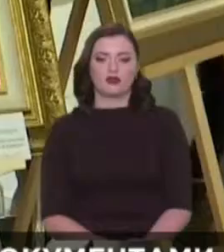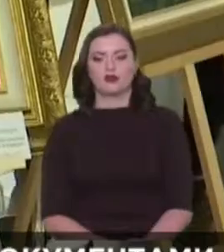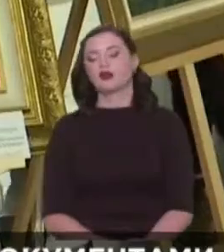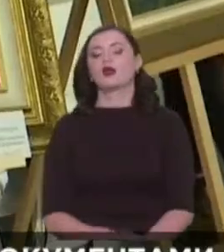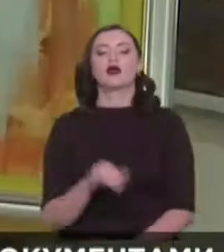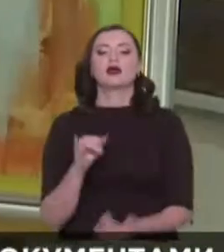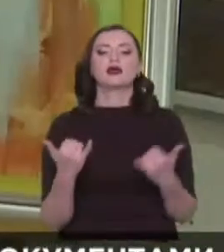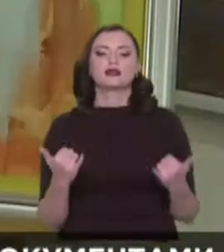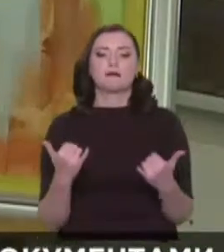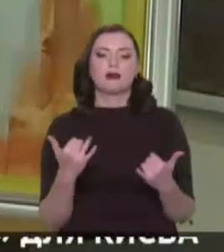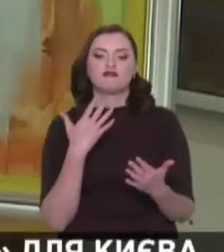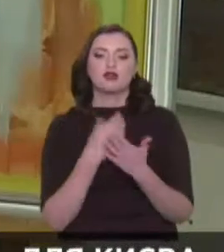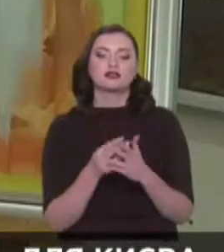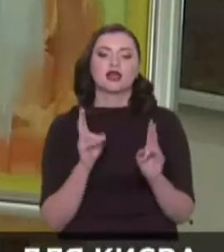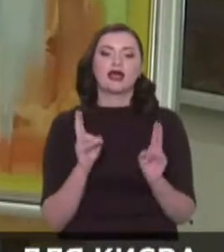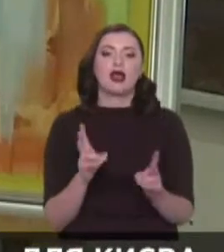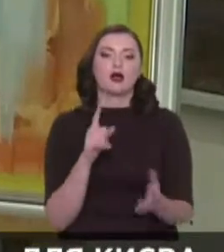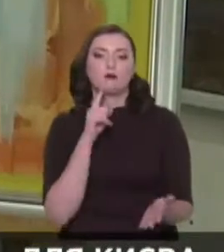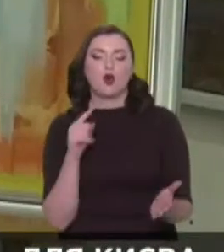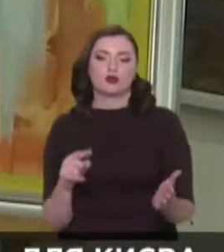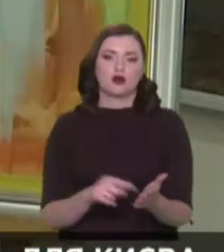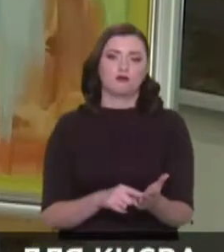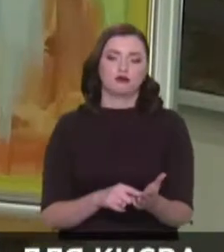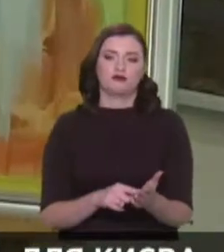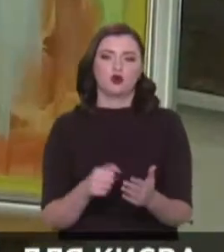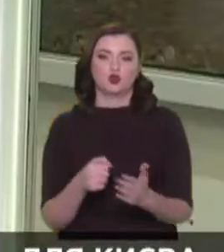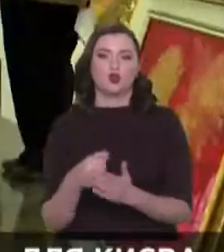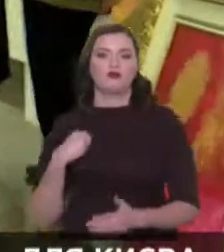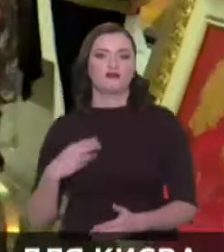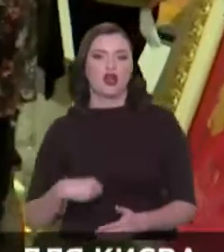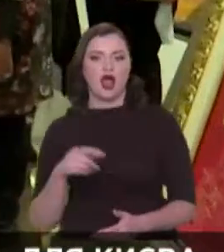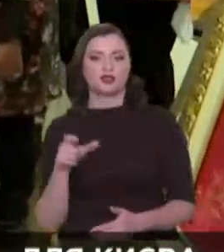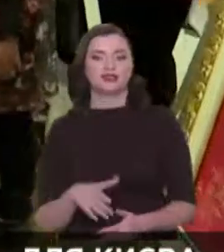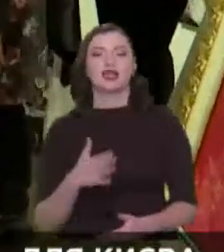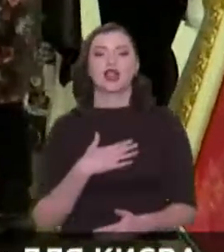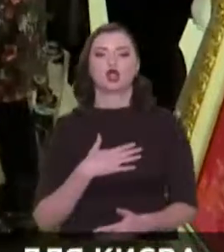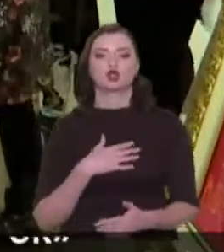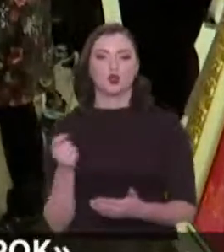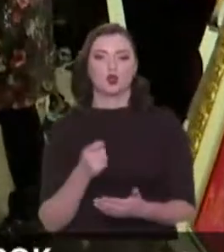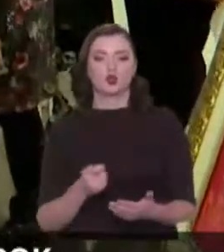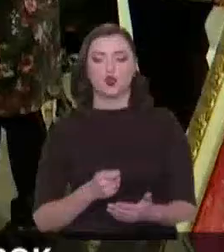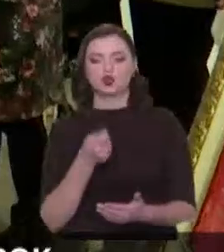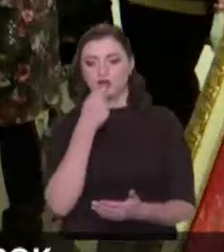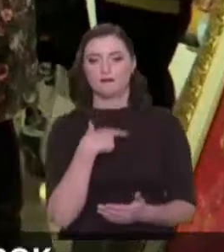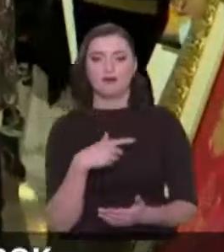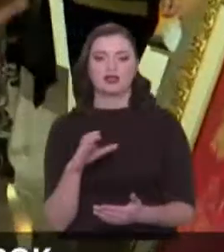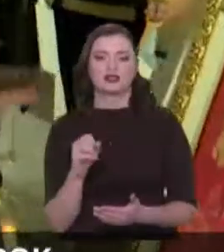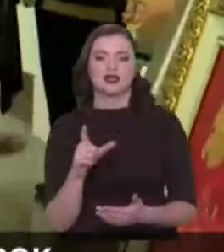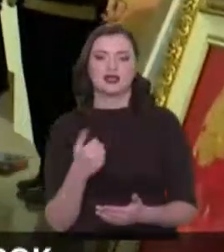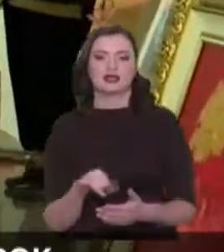І тепер, власне, як же ж потрапив до Франції наш художник, пан Сергій? Трапилося